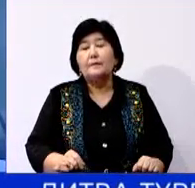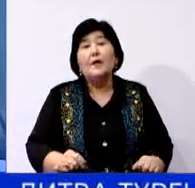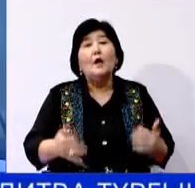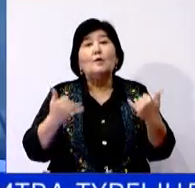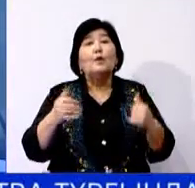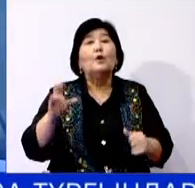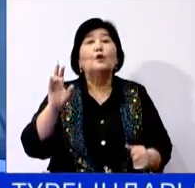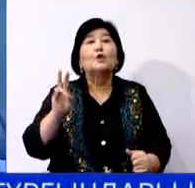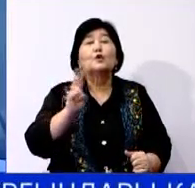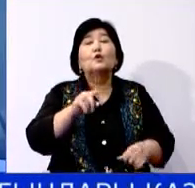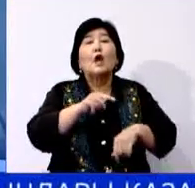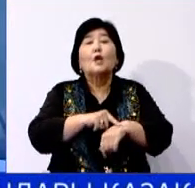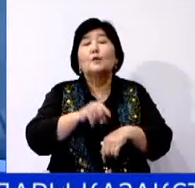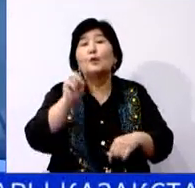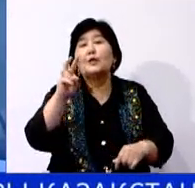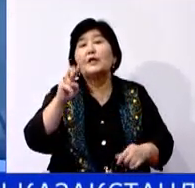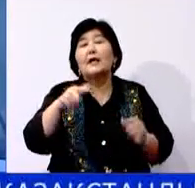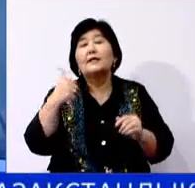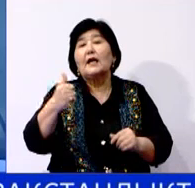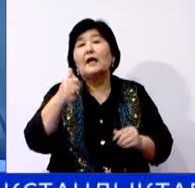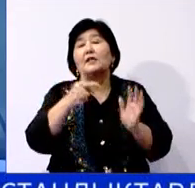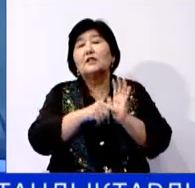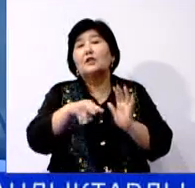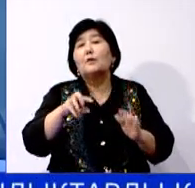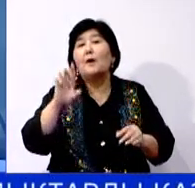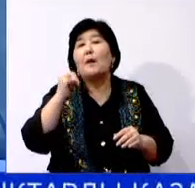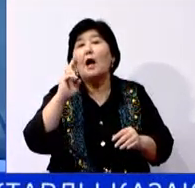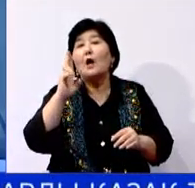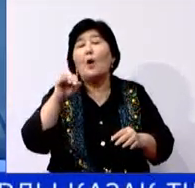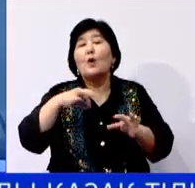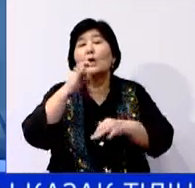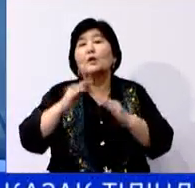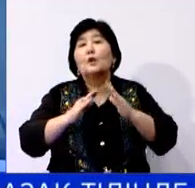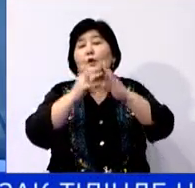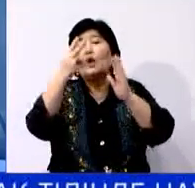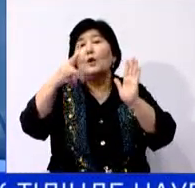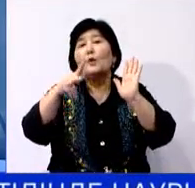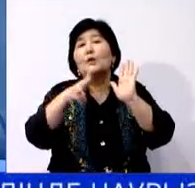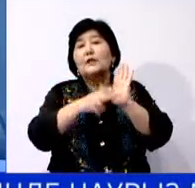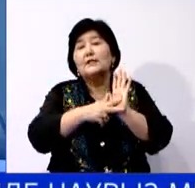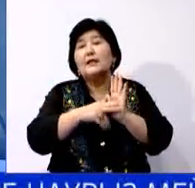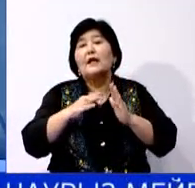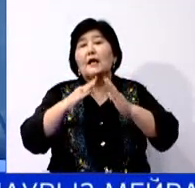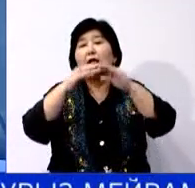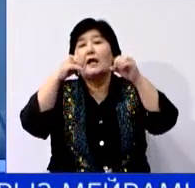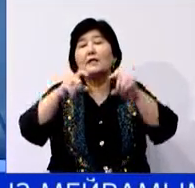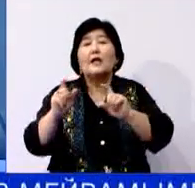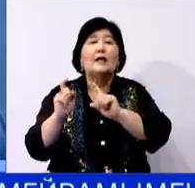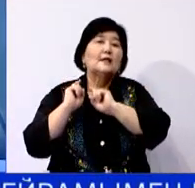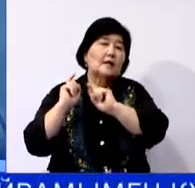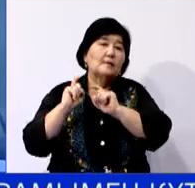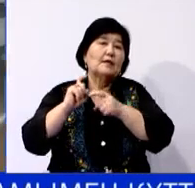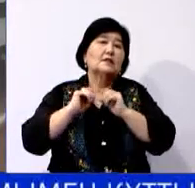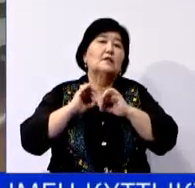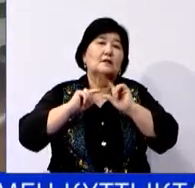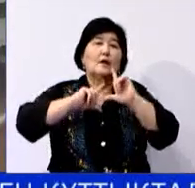Бүгін Нұрсултан уақыты бойынша 12 сағат 7 минутта Байқоңыр ғарыш айлағынан 38 ғарыш аппараты тиелген зымыран тасығыш